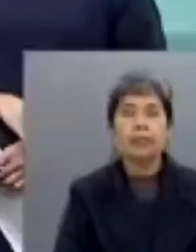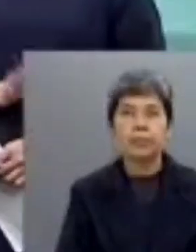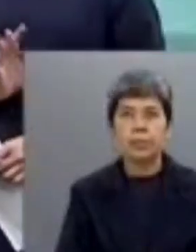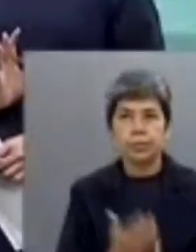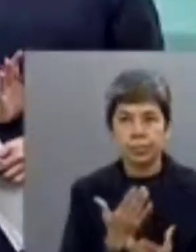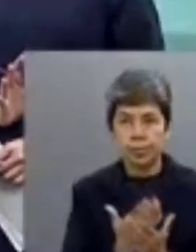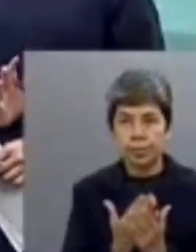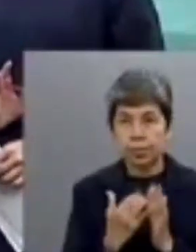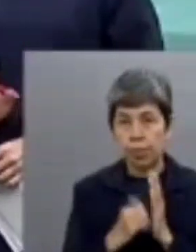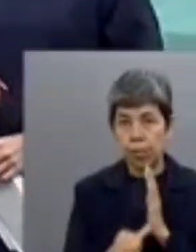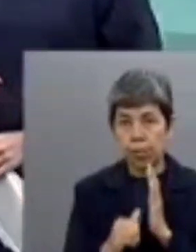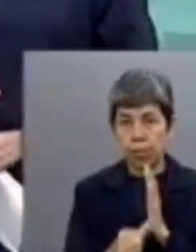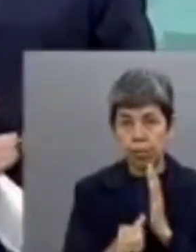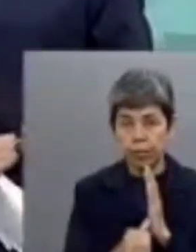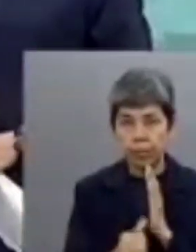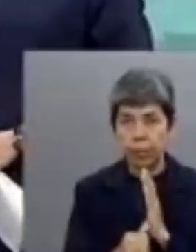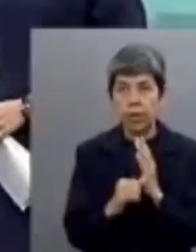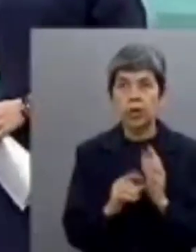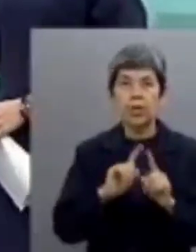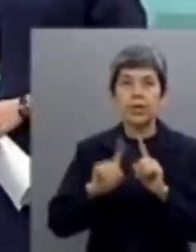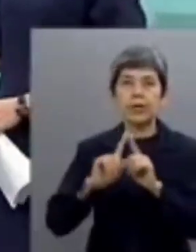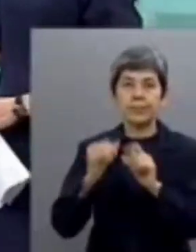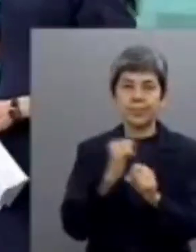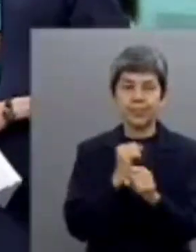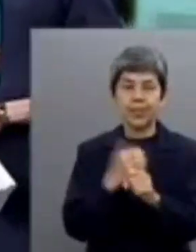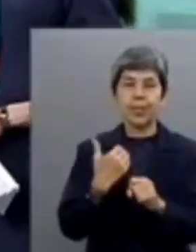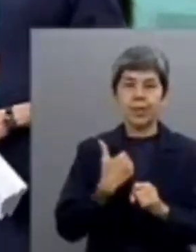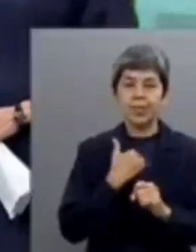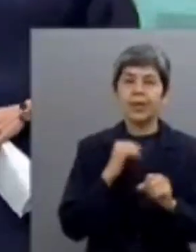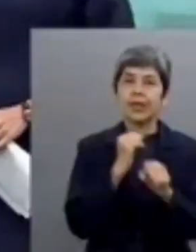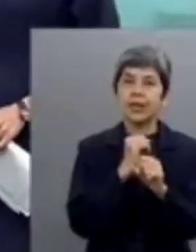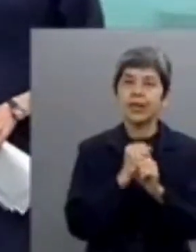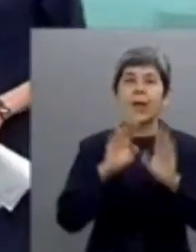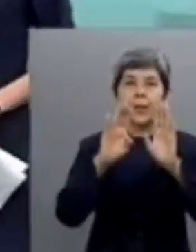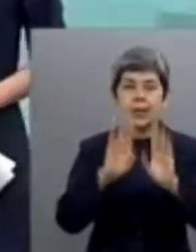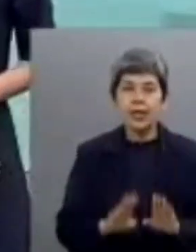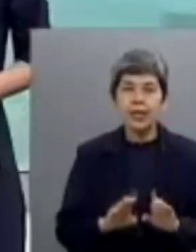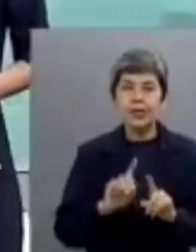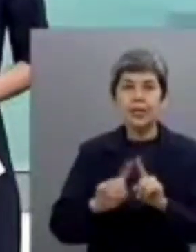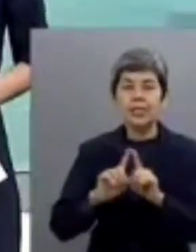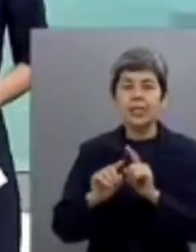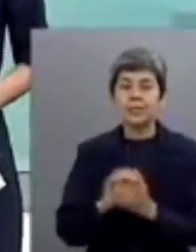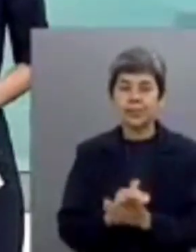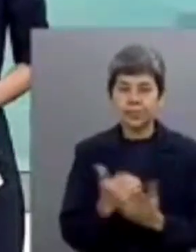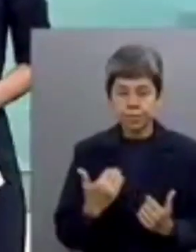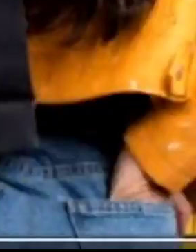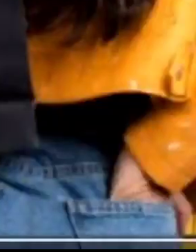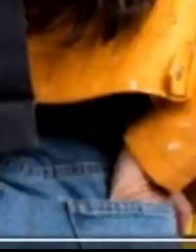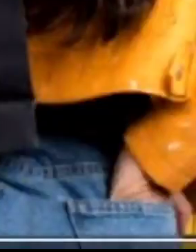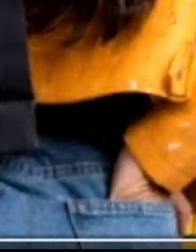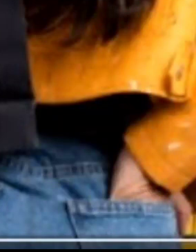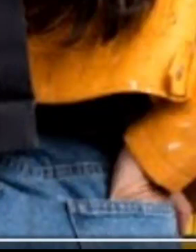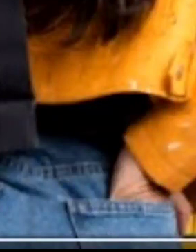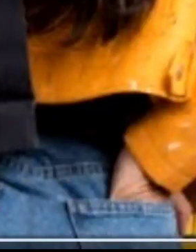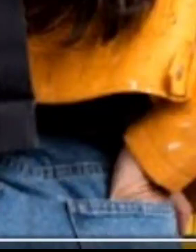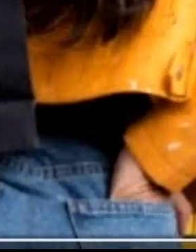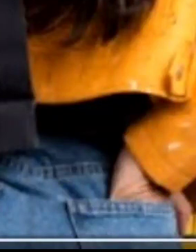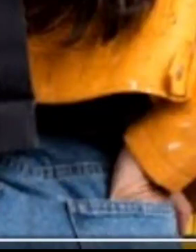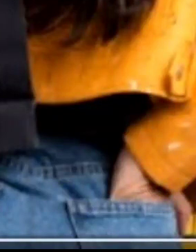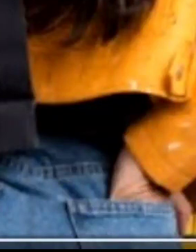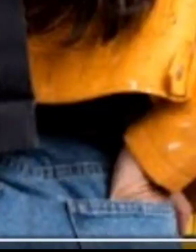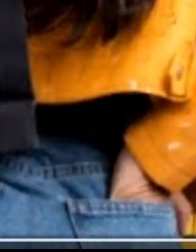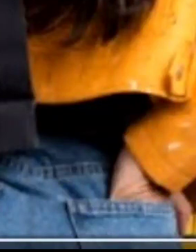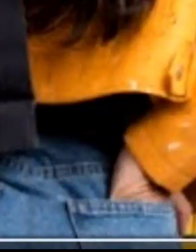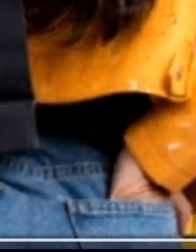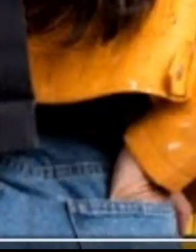ระดับเงินได้สุทธิต่อปีที่สูงมีโอกาสรับอัตราการลดหย่อนภาษีที่มากกว่าดังนี้นะครับก่อนอื่นต้องบอก